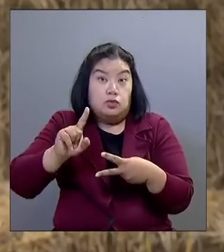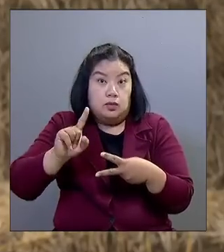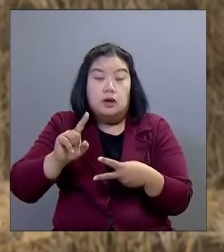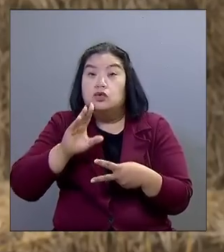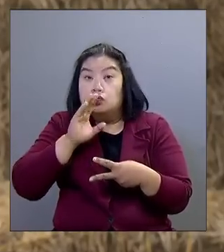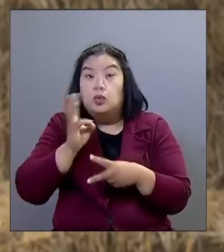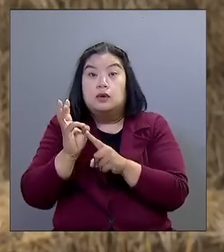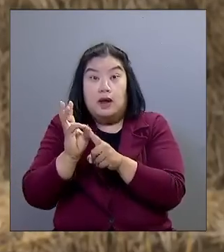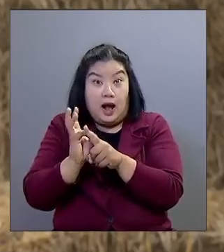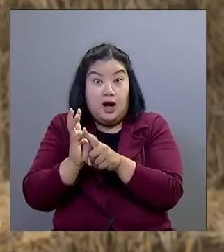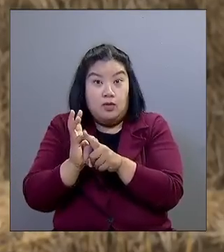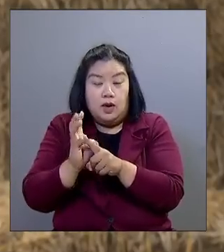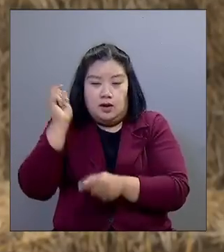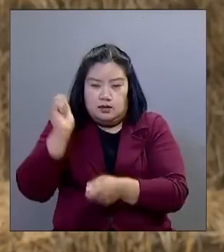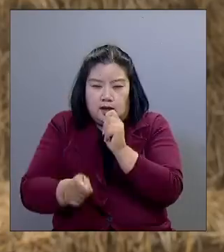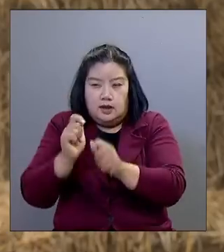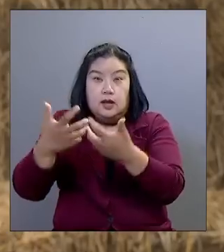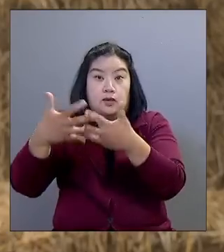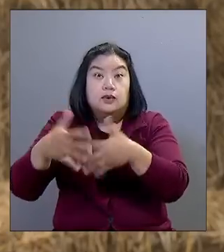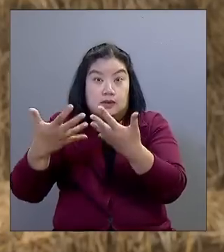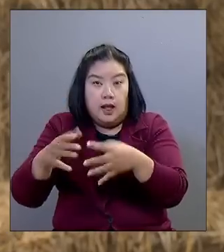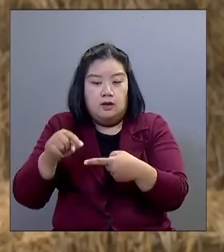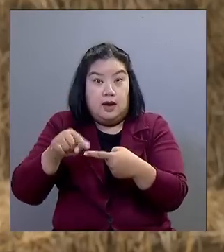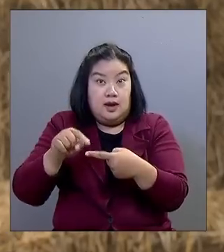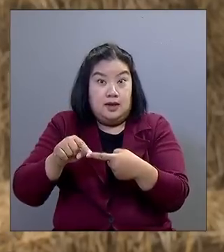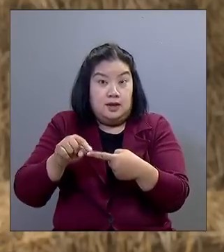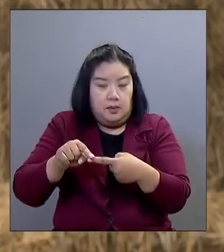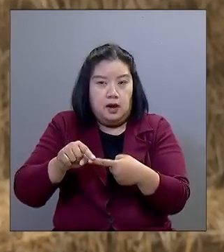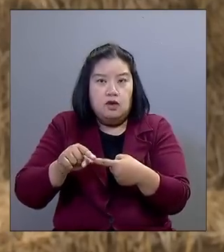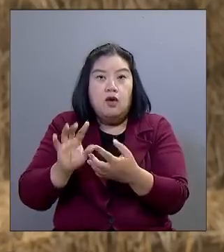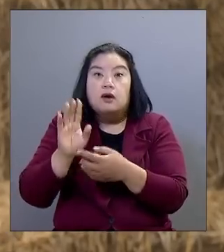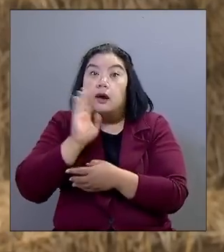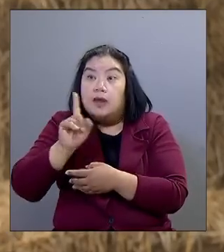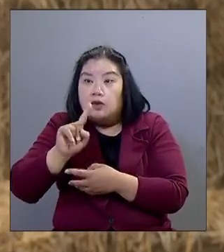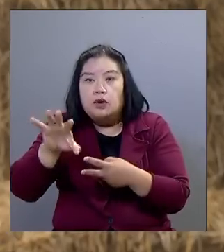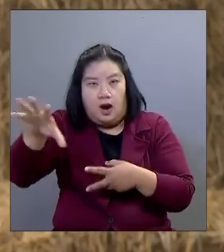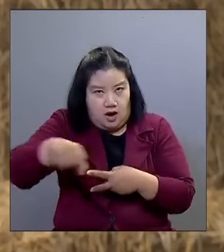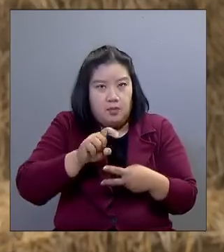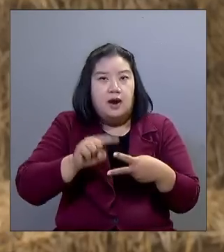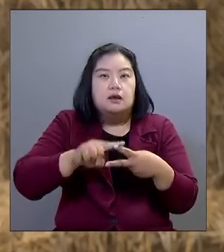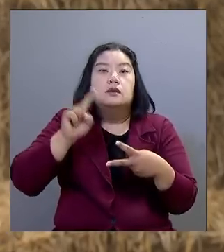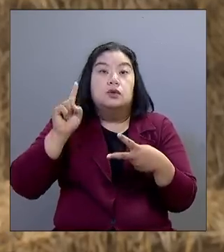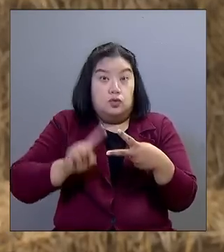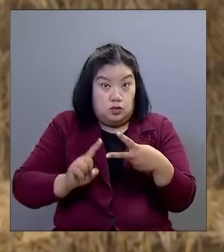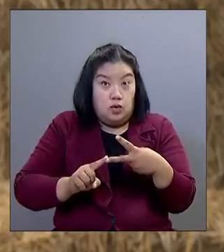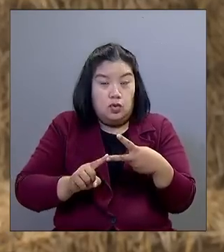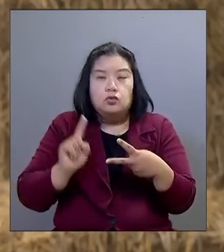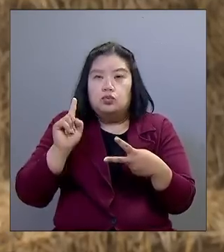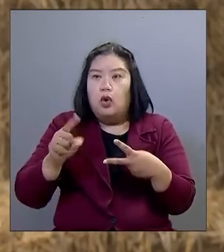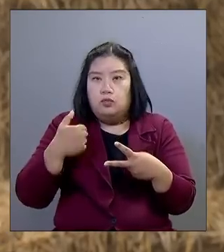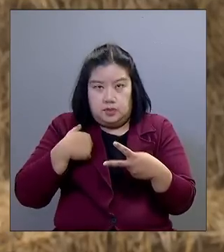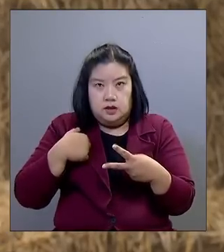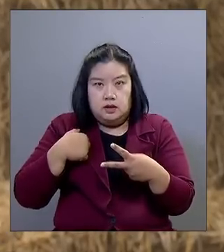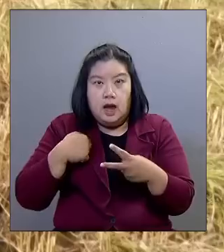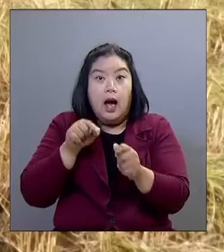วออกไปแล้วอะค่ะอันนี้คือเป็นกลุ่มที่1อันนี้เราก็สามารถที่จะเก็บรวบรวมฟางข้าวมาเลยอันที่2คือต้องมีการลงพื้นที่อะค่ะ